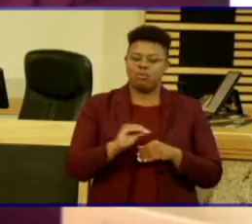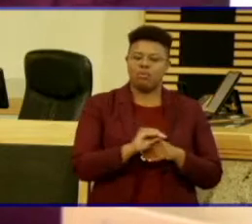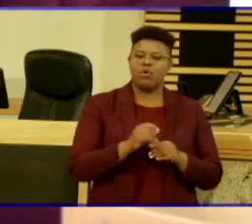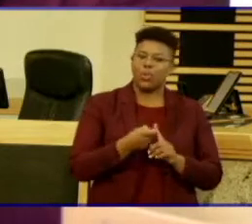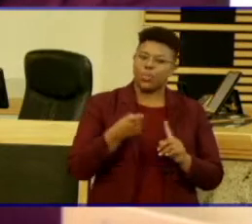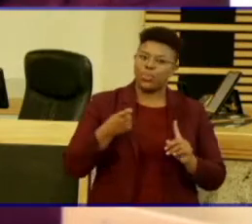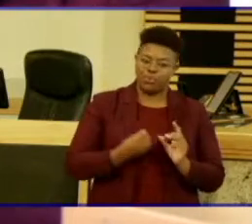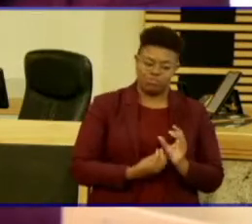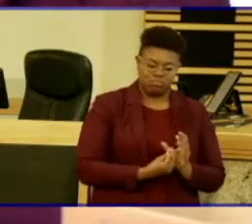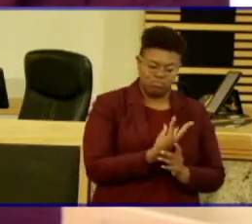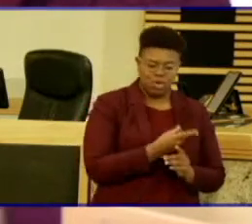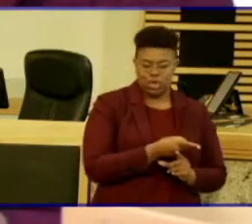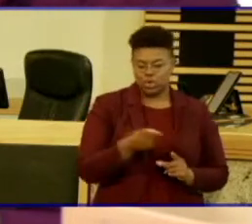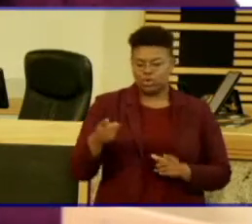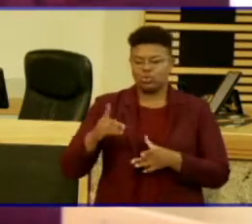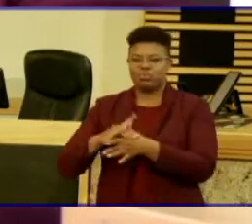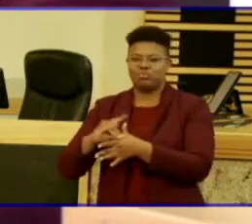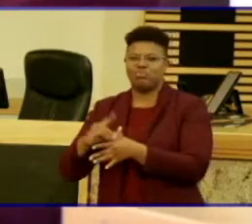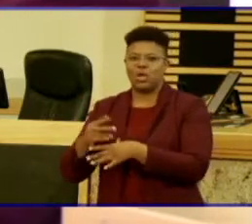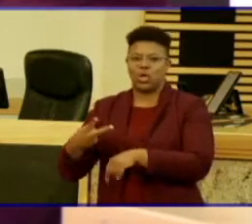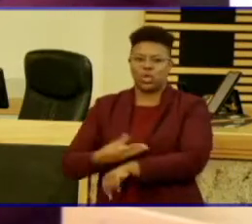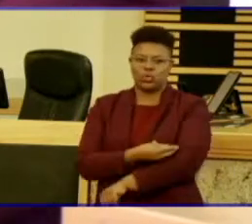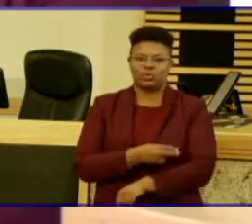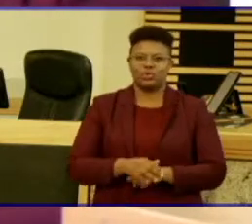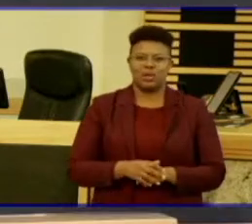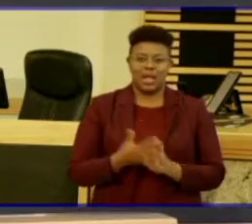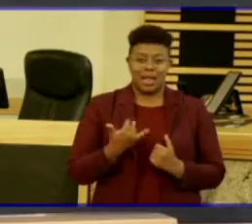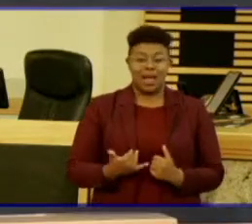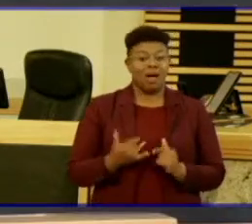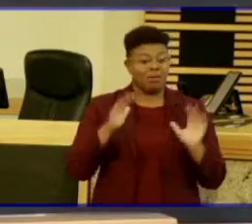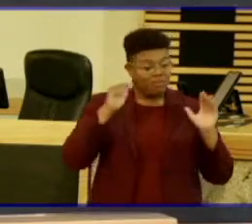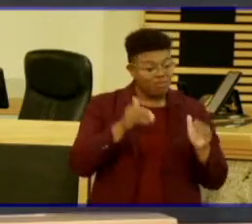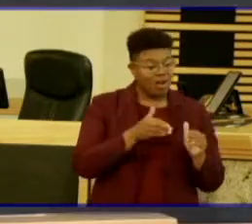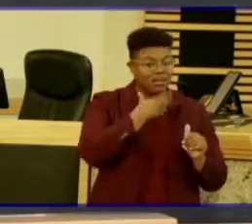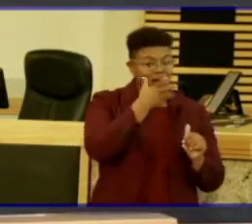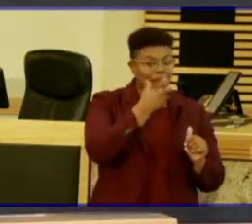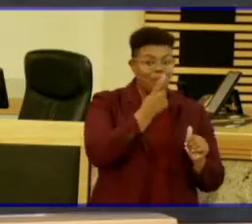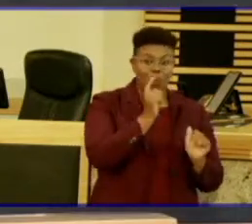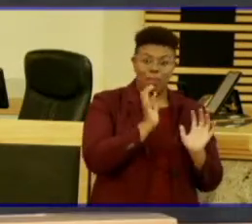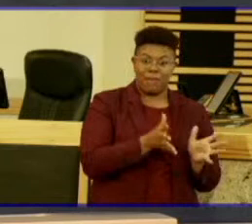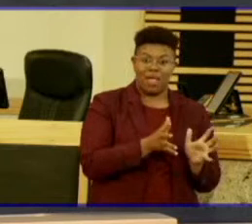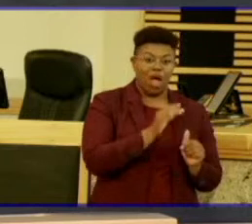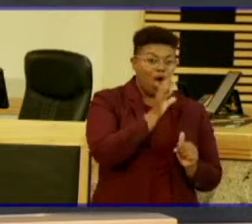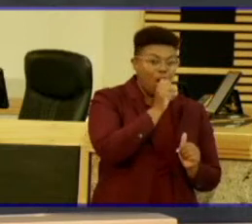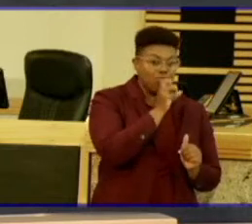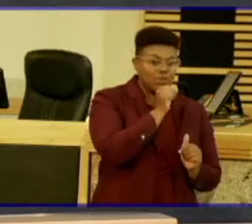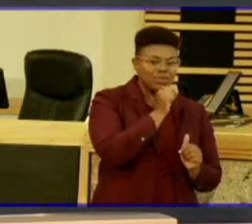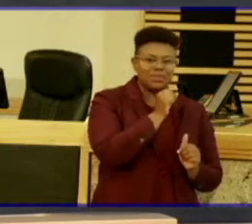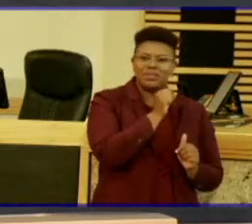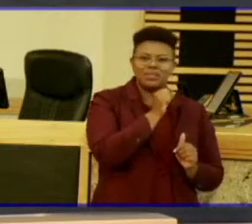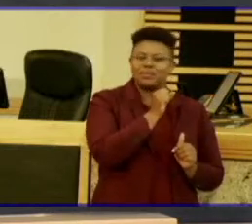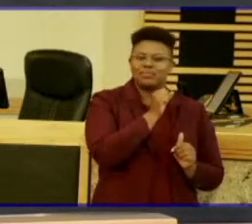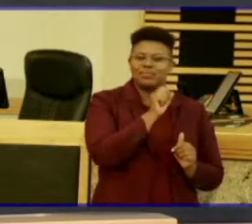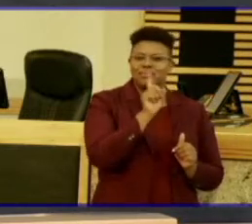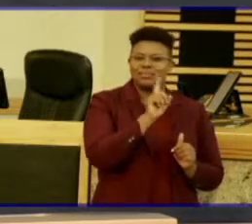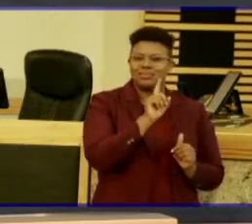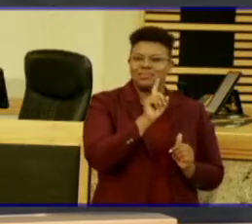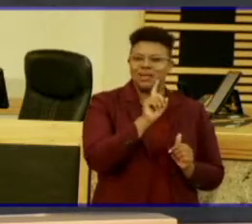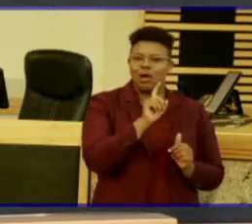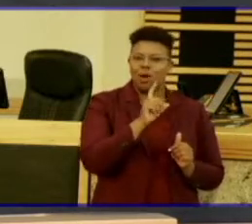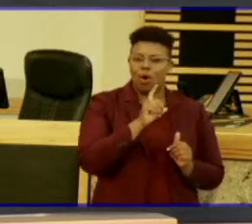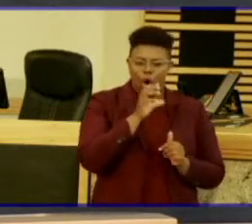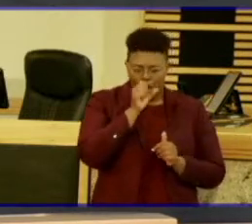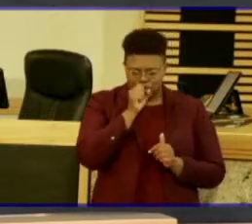livestock. Sizawuyeka ukubala ikhaya leziqhamo, ii-oranges, kodwa asikwazi ukuvelisa i-orange